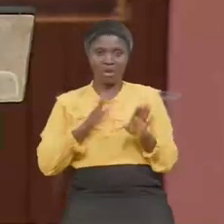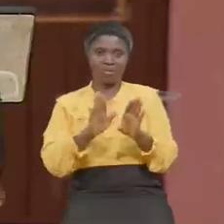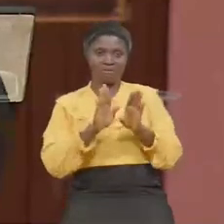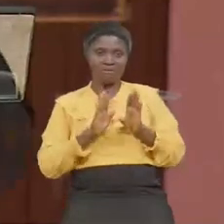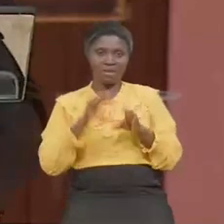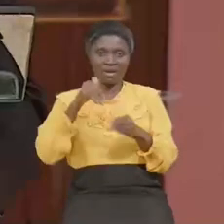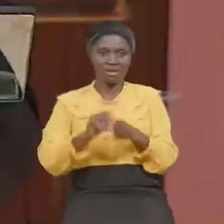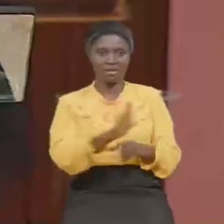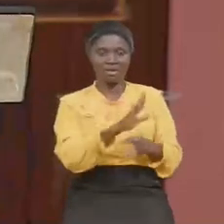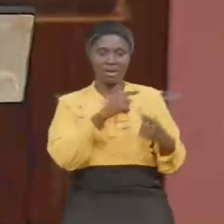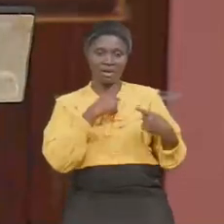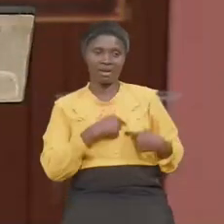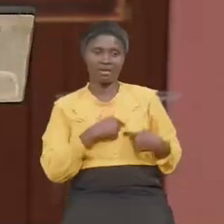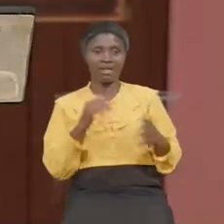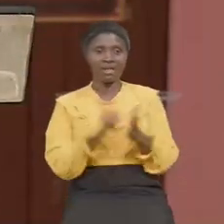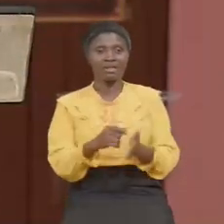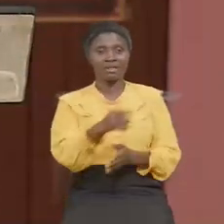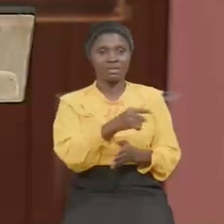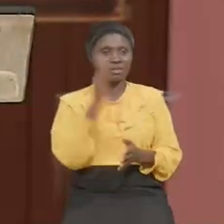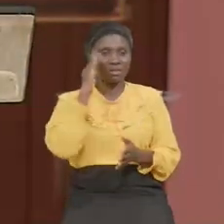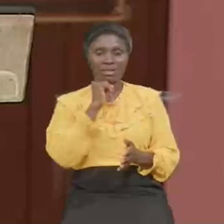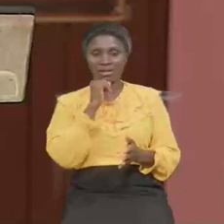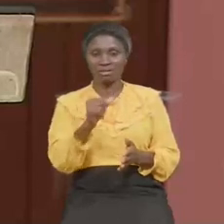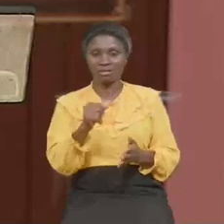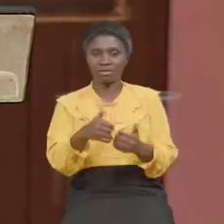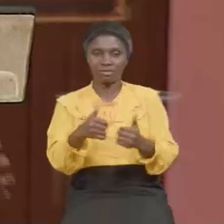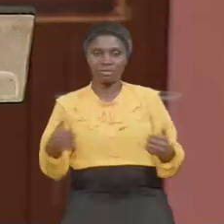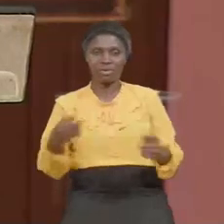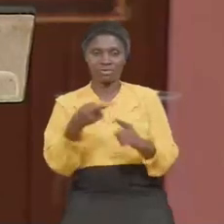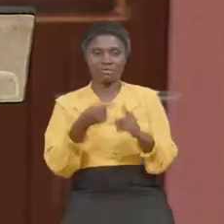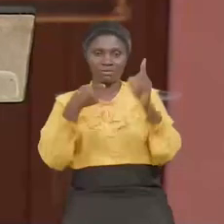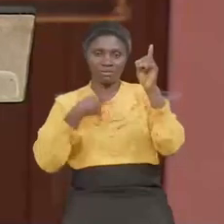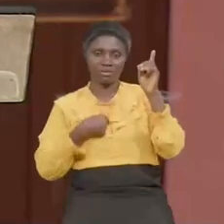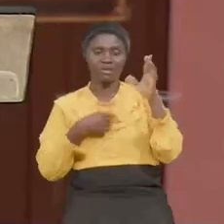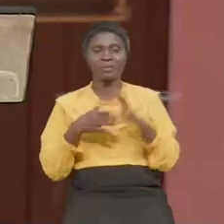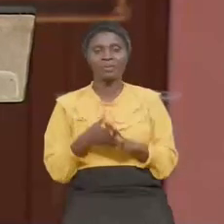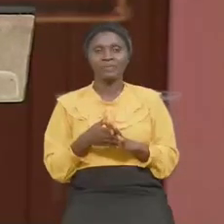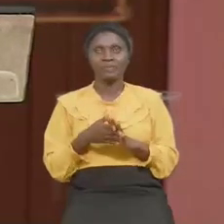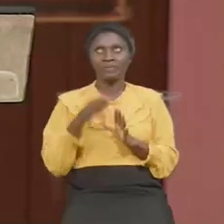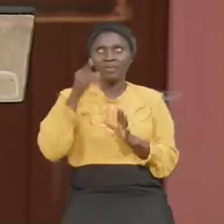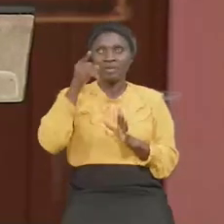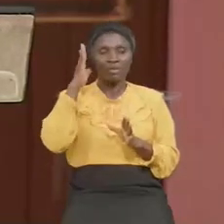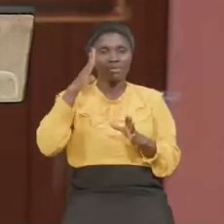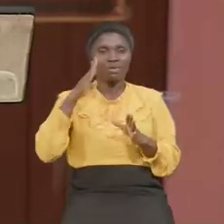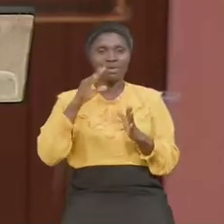ne s'éloignent pas de moi. Il va circoncire nos cœurs.